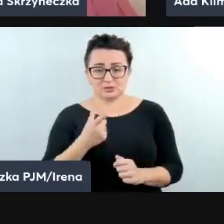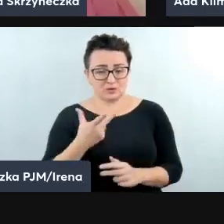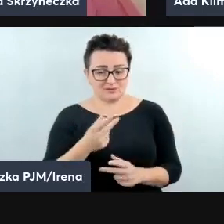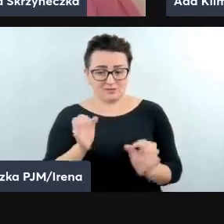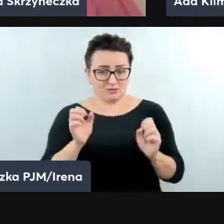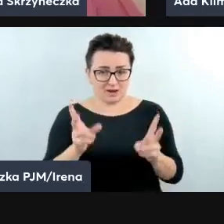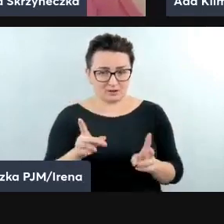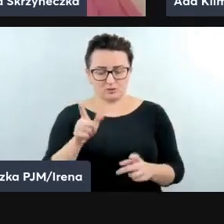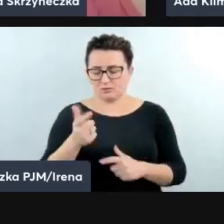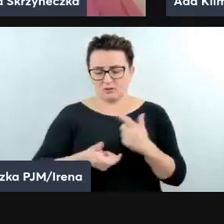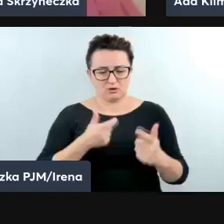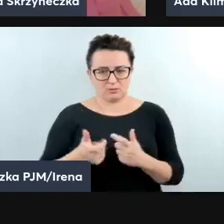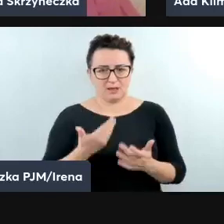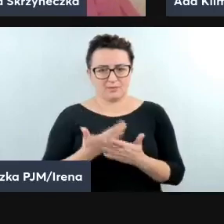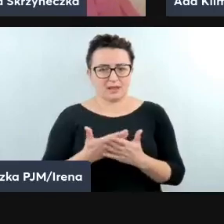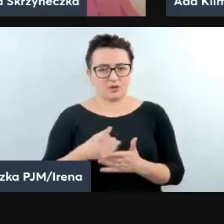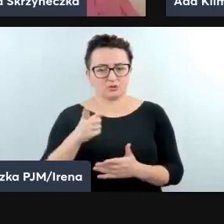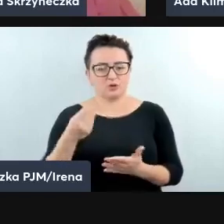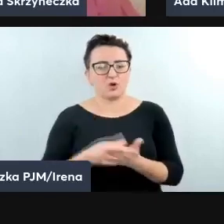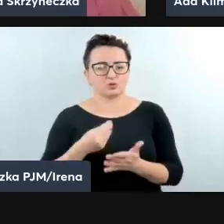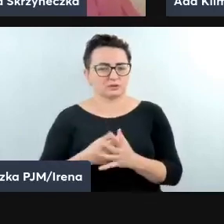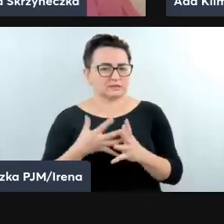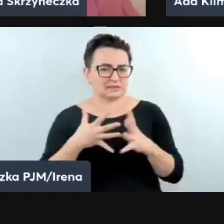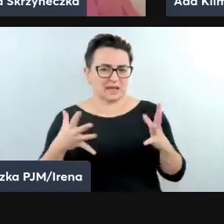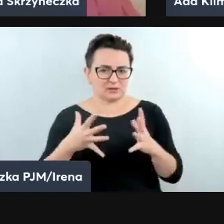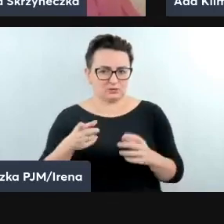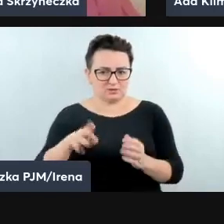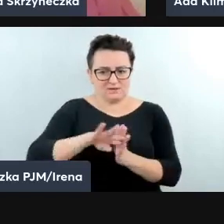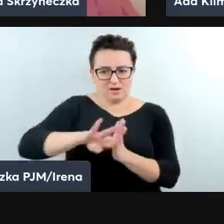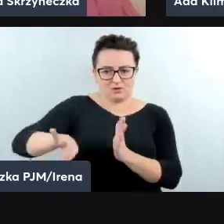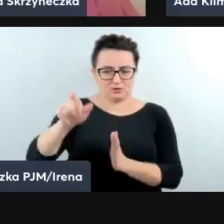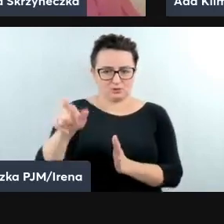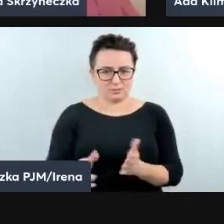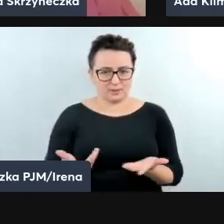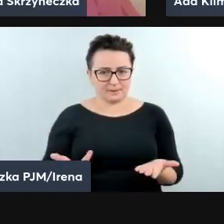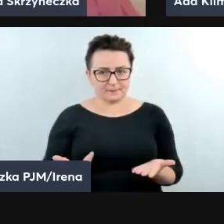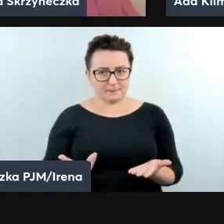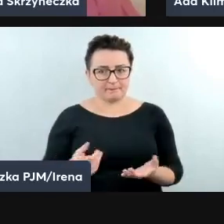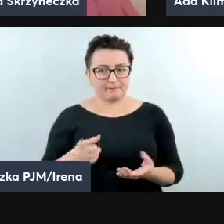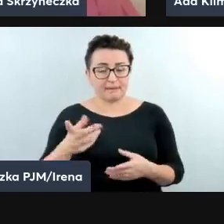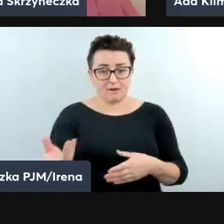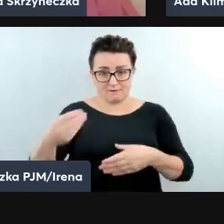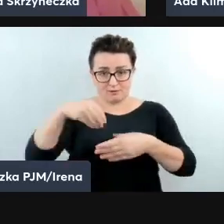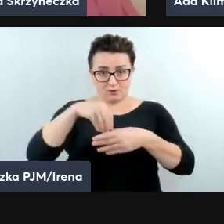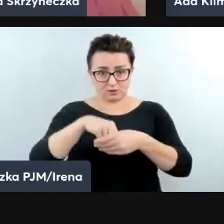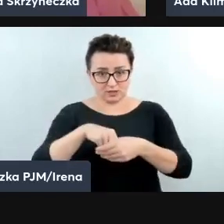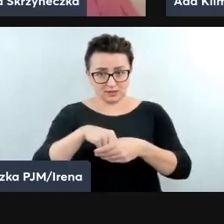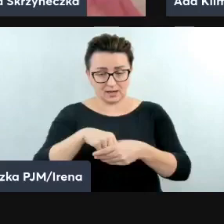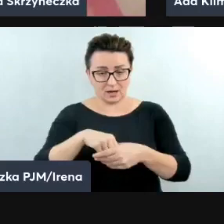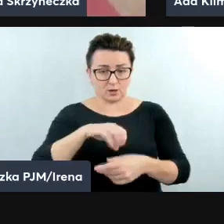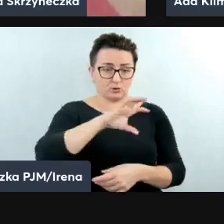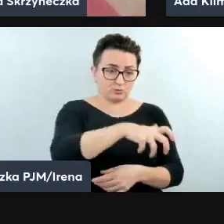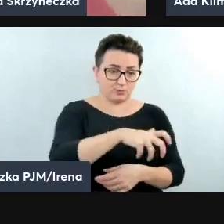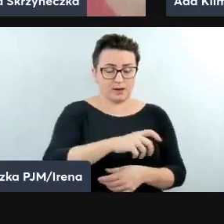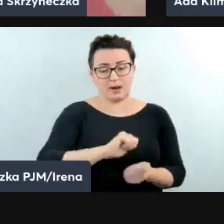duży jakby wykluczenia kogoś, bo to jest taka sytuacja, gdzie włączenie ją tak naprawdę w którąkolwiek grupę jest, może być po prostu bardzo